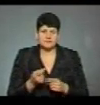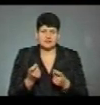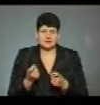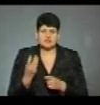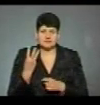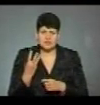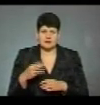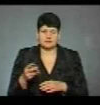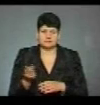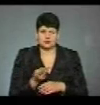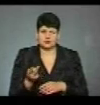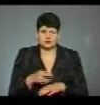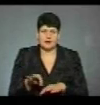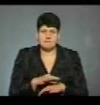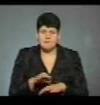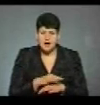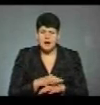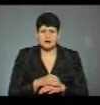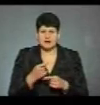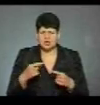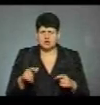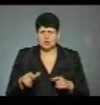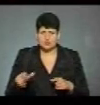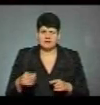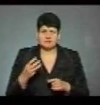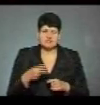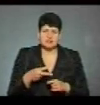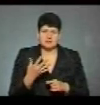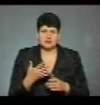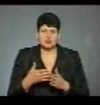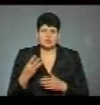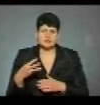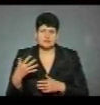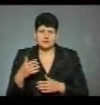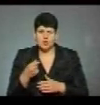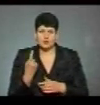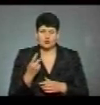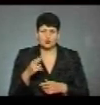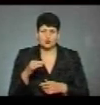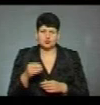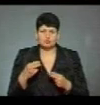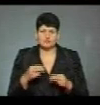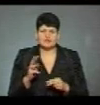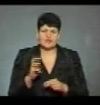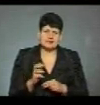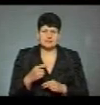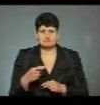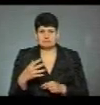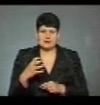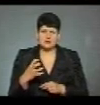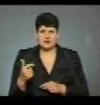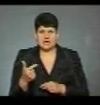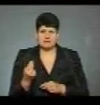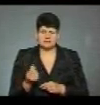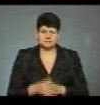3 подружні пари, а також інших людей віком від 20 до 35 років. Одну дозу продавці наркотиків збували за 300-500 гривень, каже